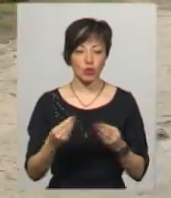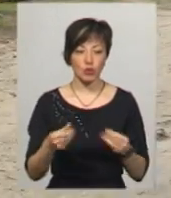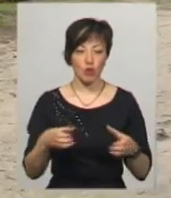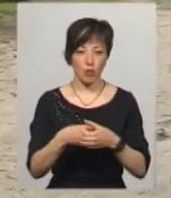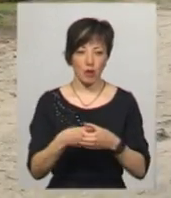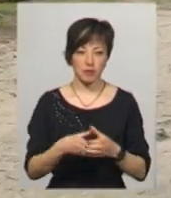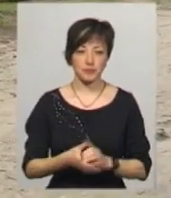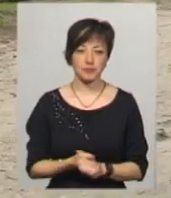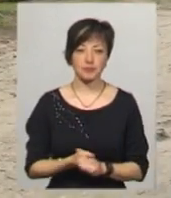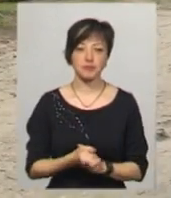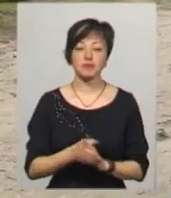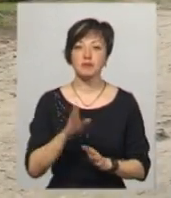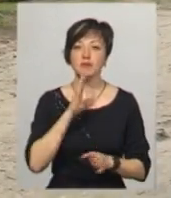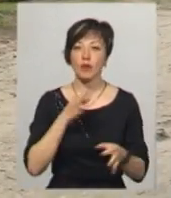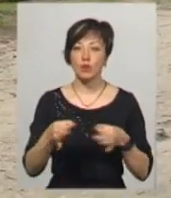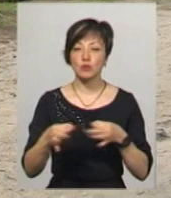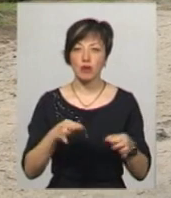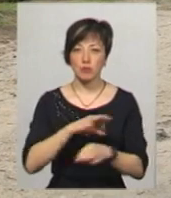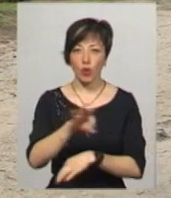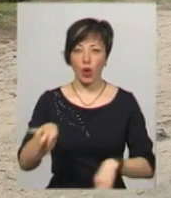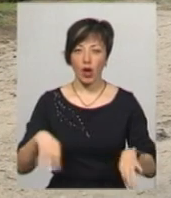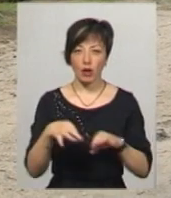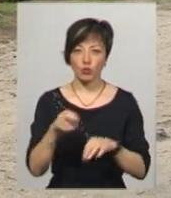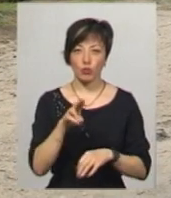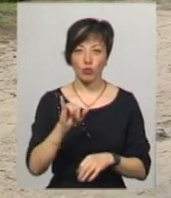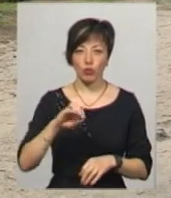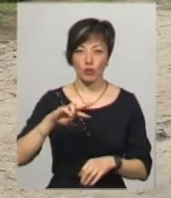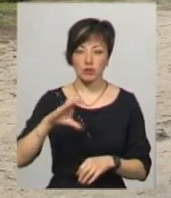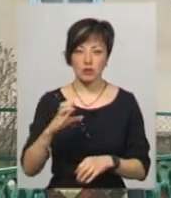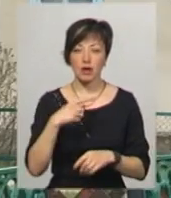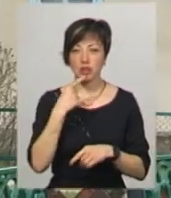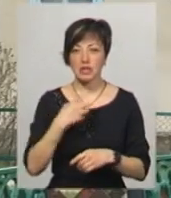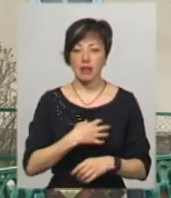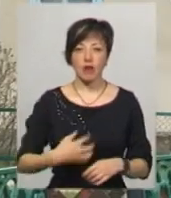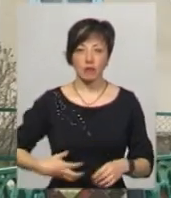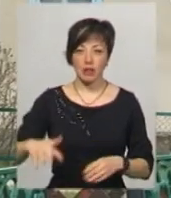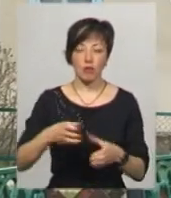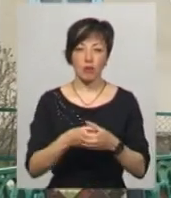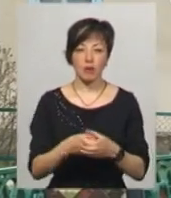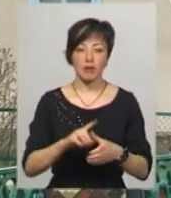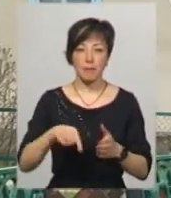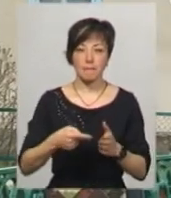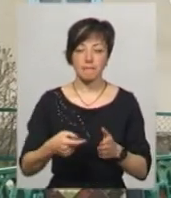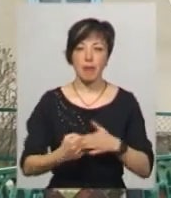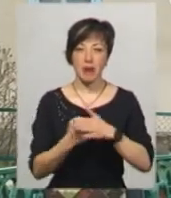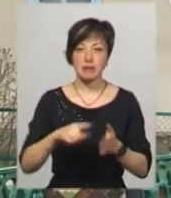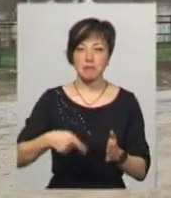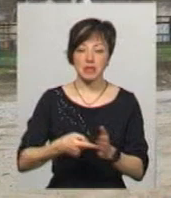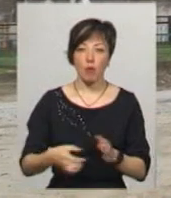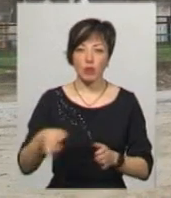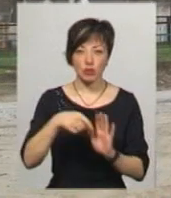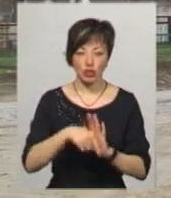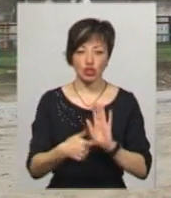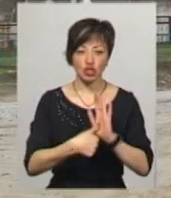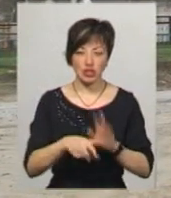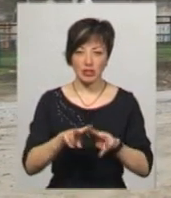громади. Анна Сіра, консультант проєкту «Пульс» Асоціації міст України, каже, Славутська тергромада утворена на базі міста обласного значення. І, як решта,